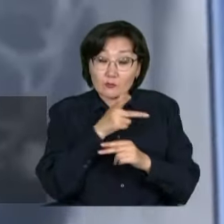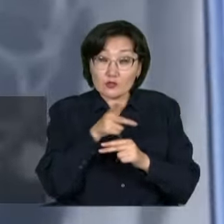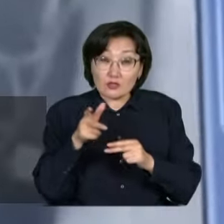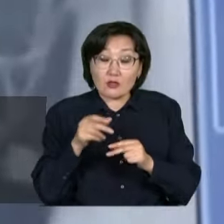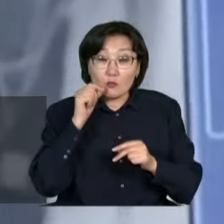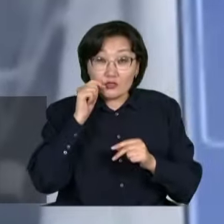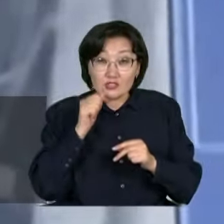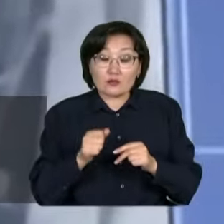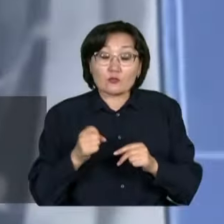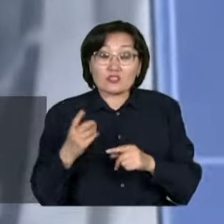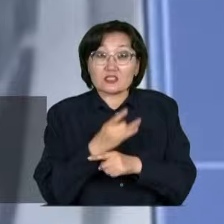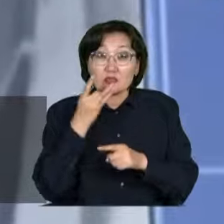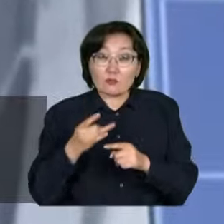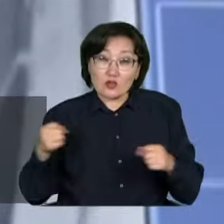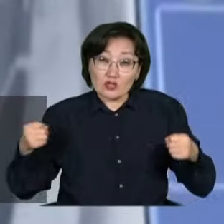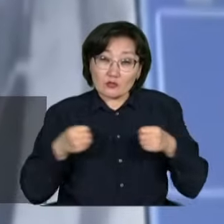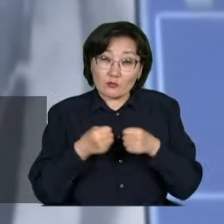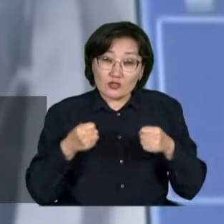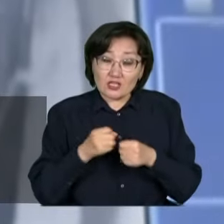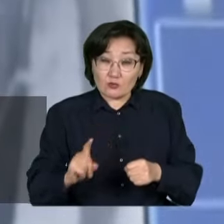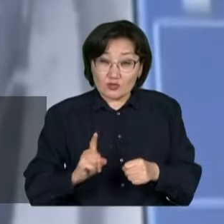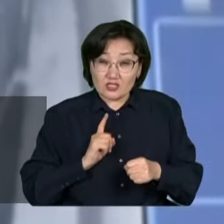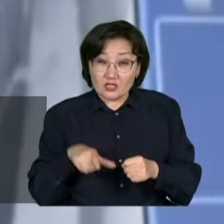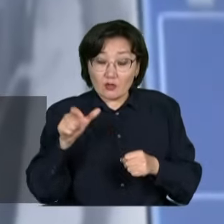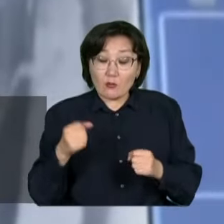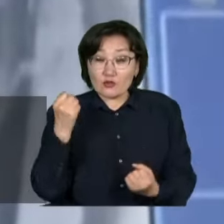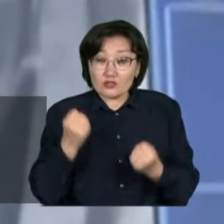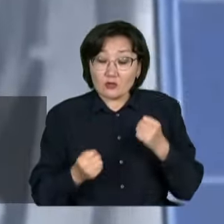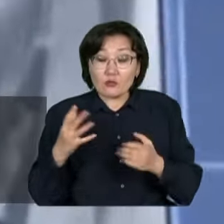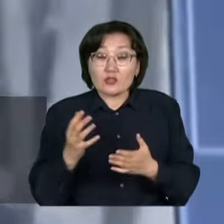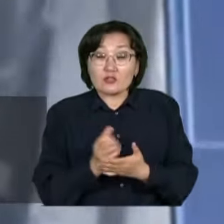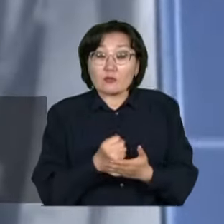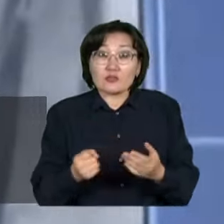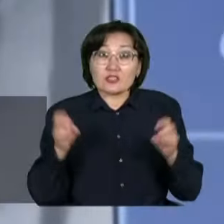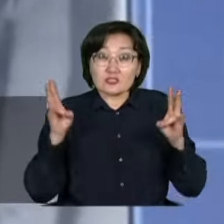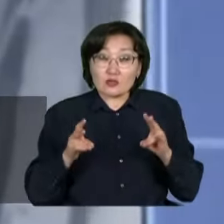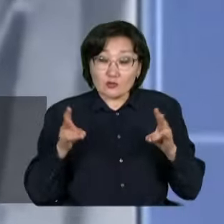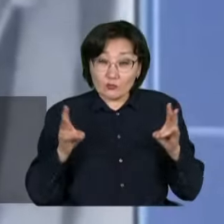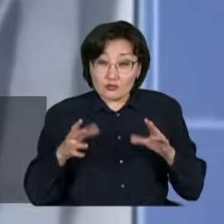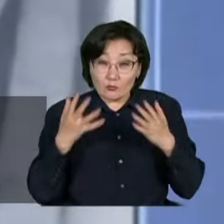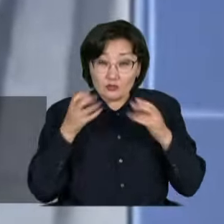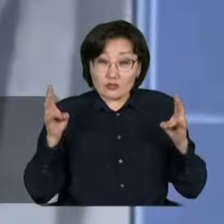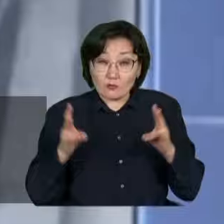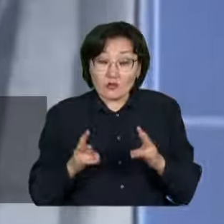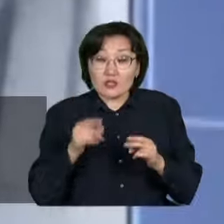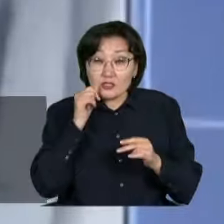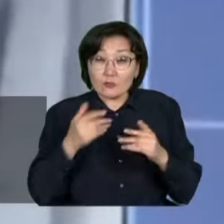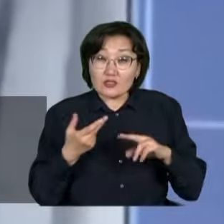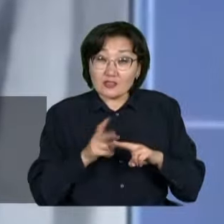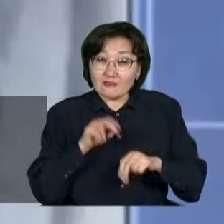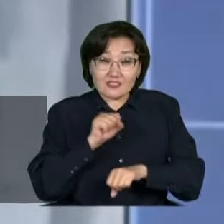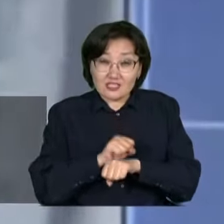как мужчина несколько раз сбивает сотрудника службы охраны на машине. Он получил серьезные травмы. Однако злоумышленник на этом